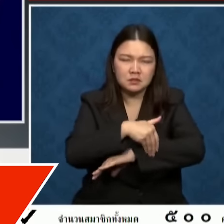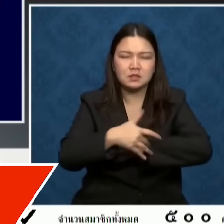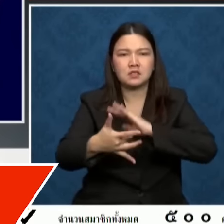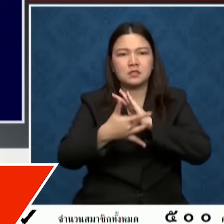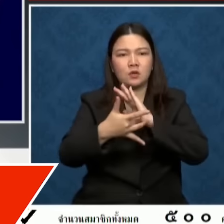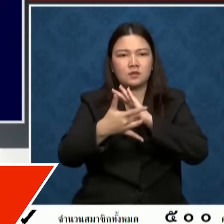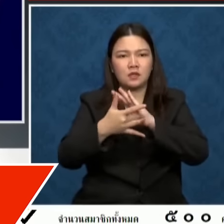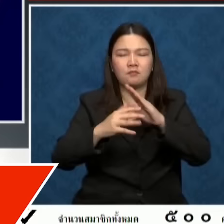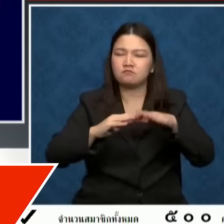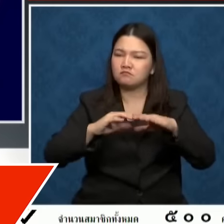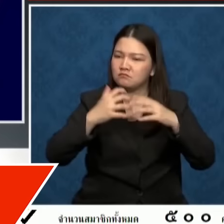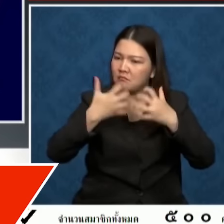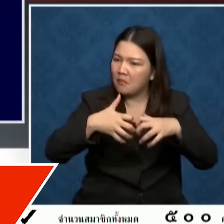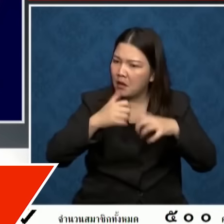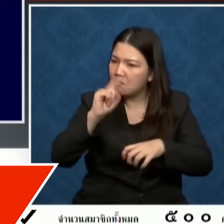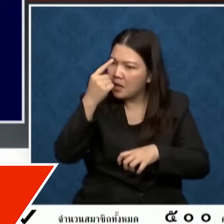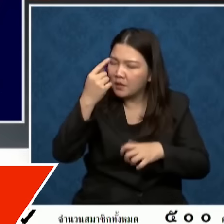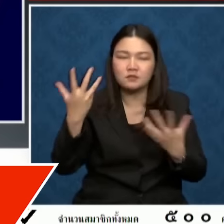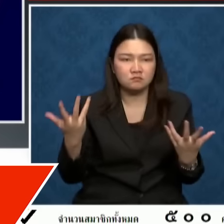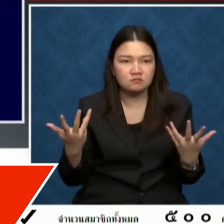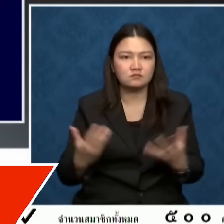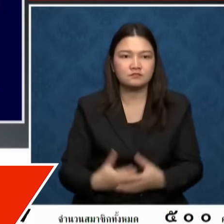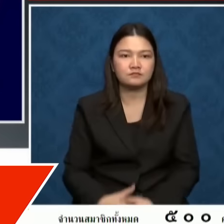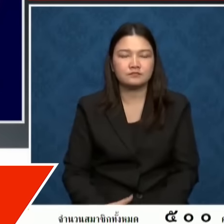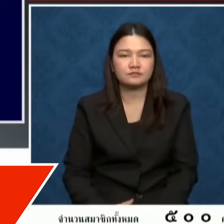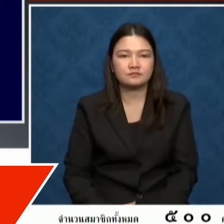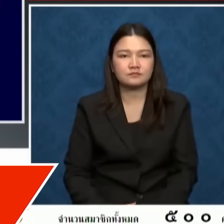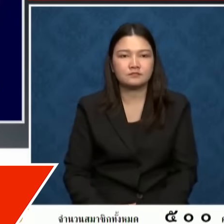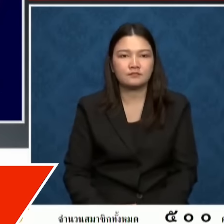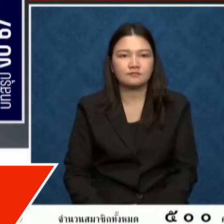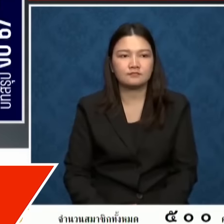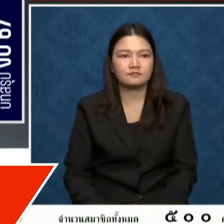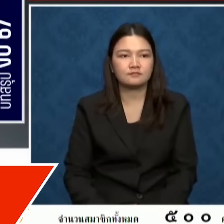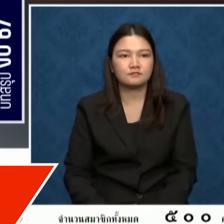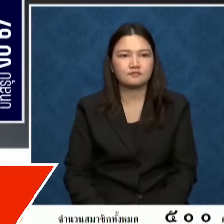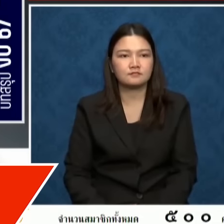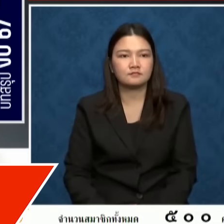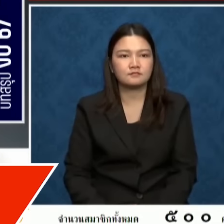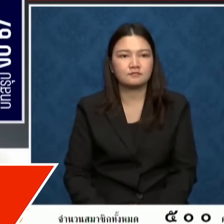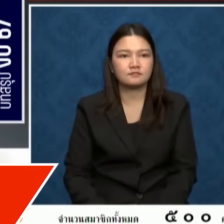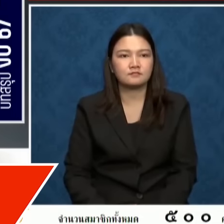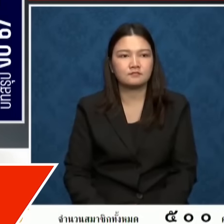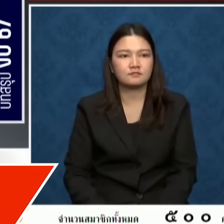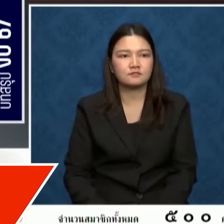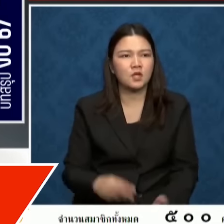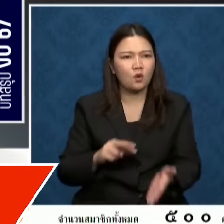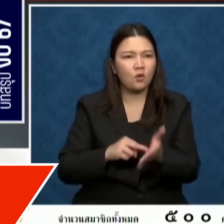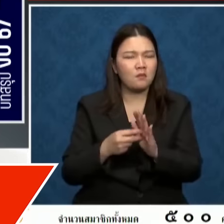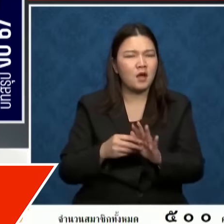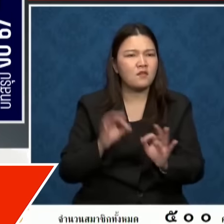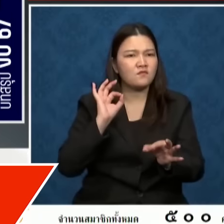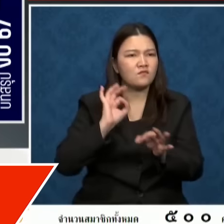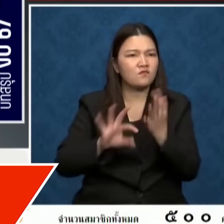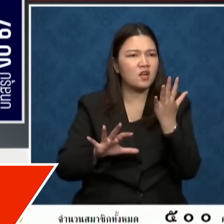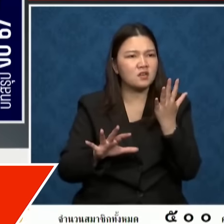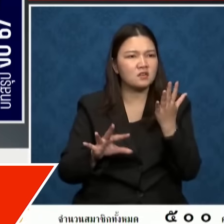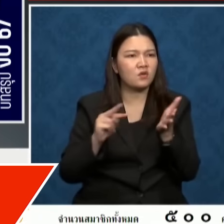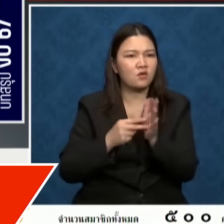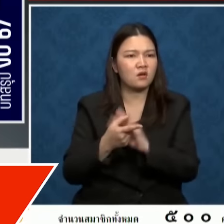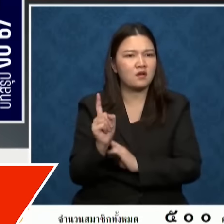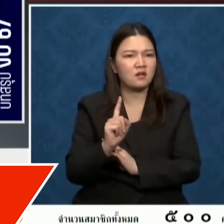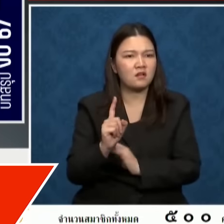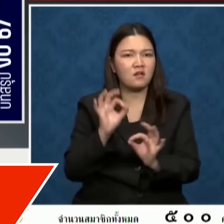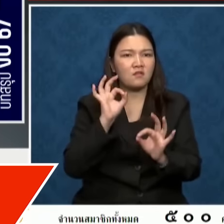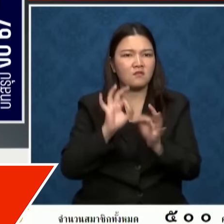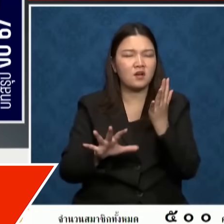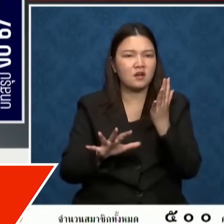ะท่านประธานค่ะ ทำไมต้องเป็ไฟตามบญชีนวตกรรมไฟธร